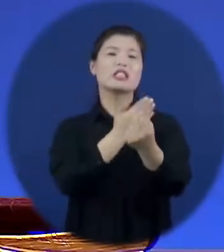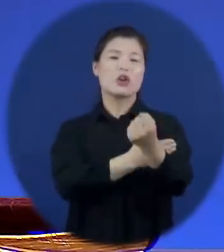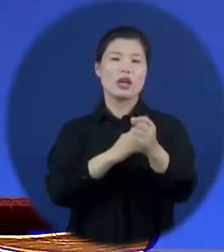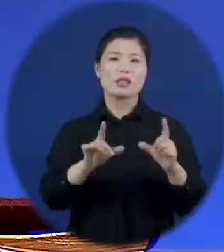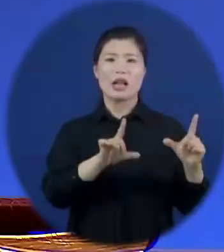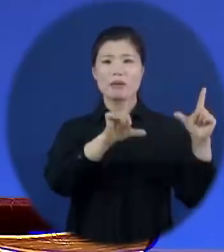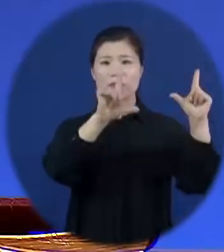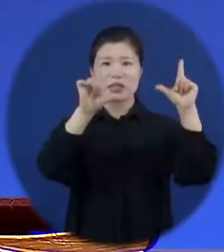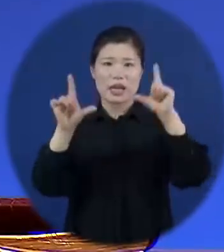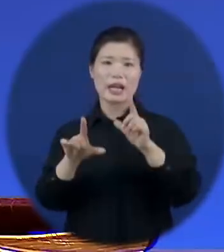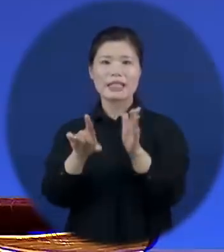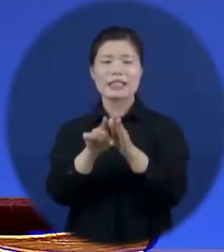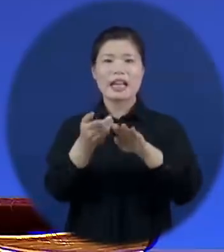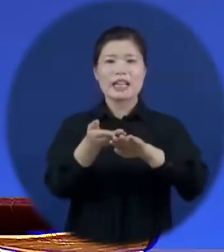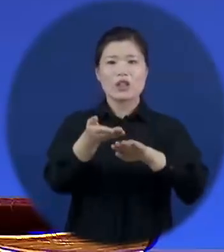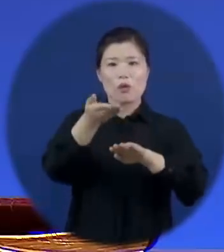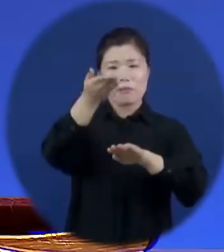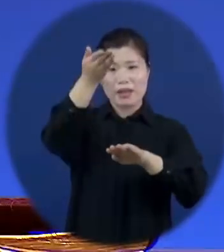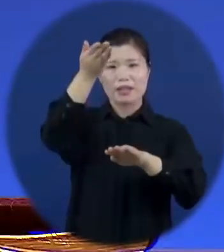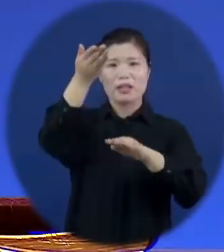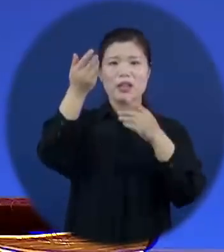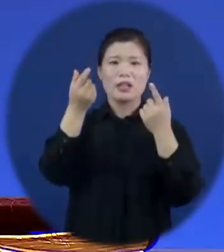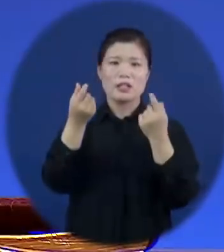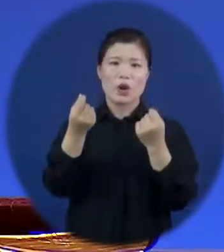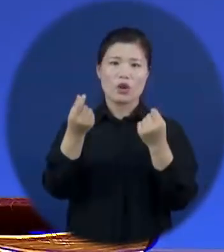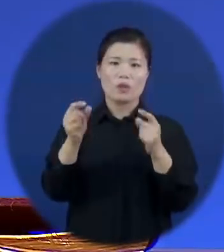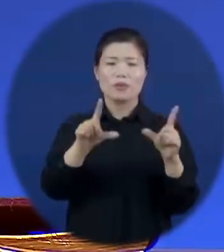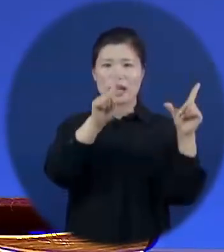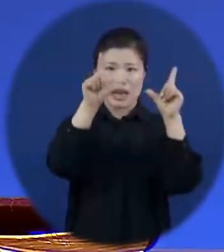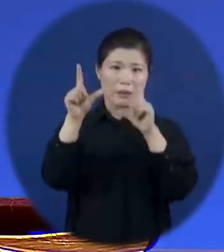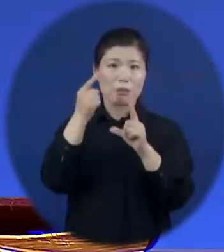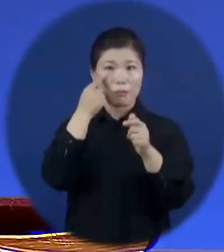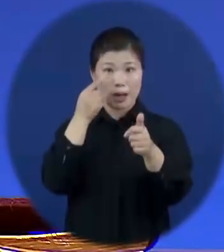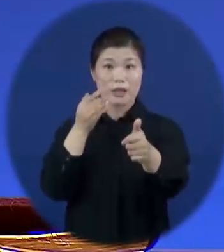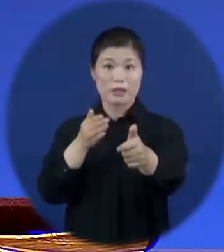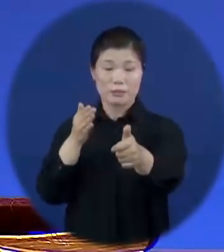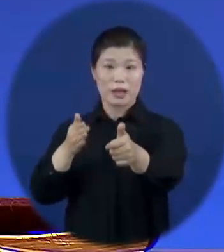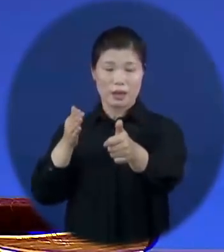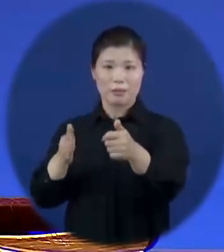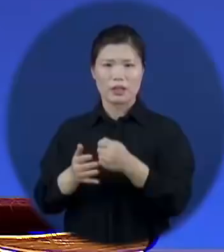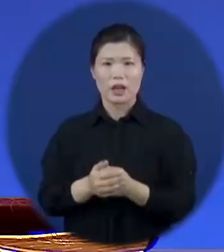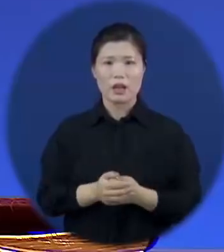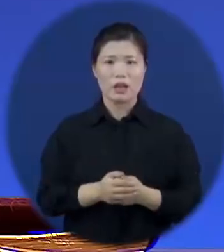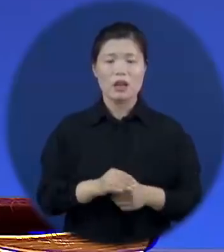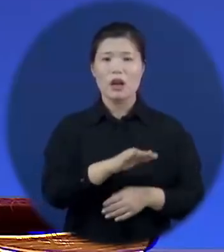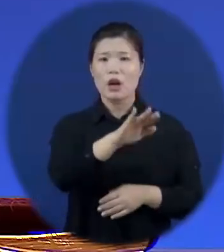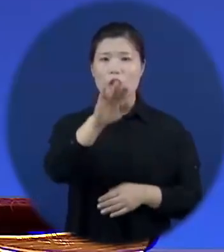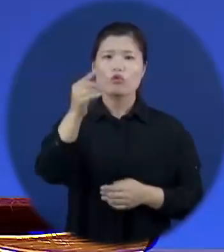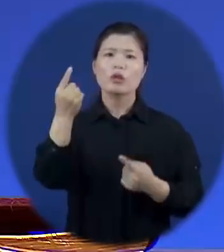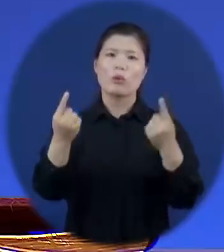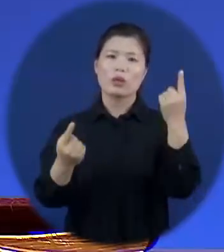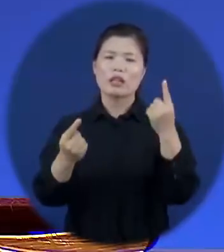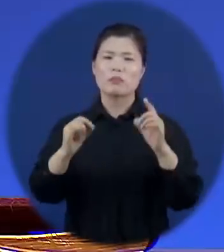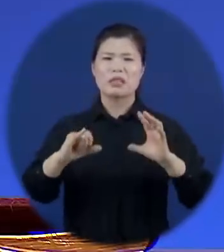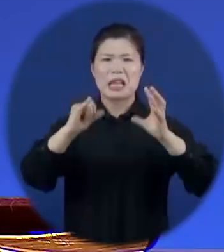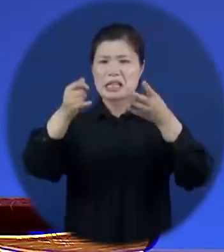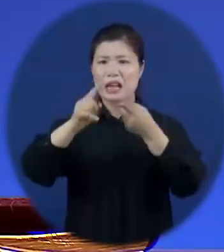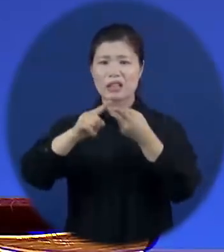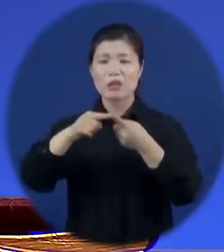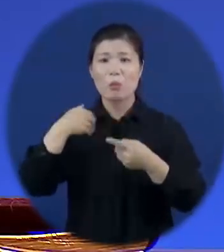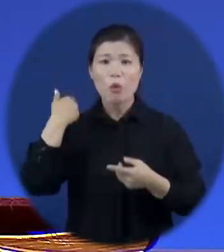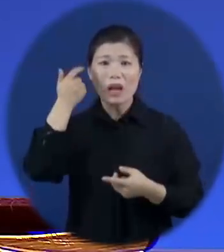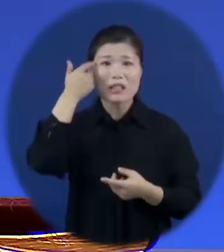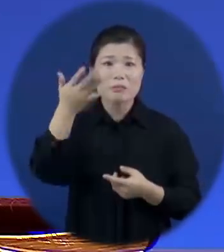살아간 신앙의 선배들이 그들처럼 한번 살아보십시다. 그들이 우리보다 세상 이치를